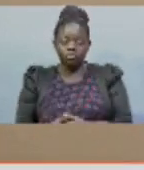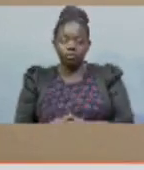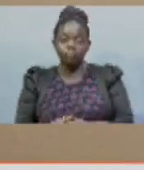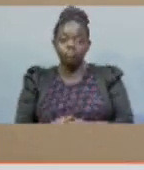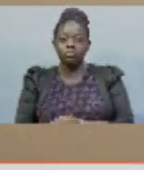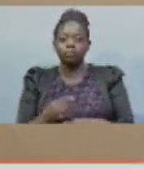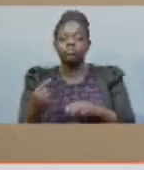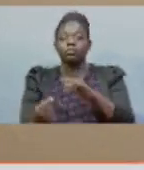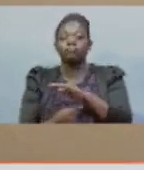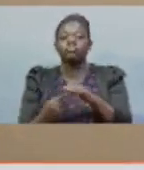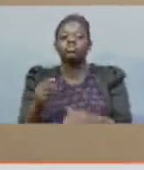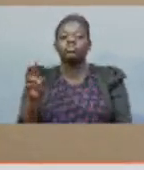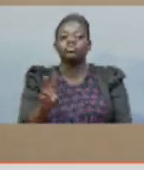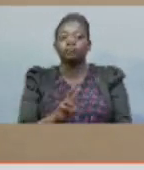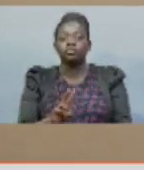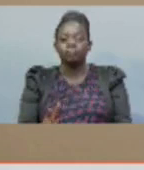mbeera weekyo